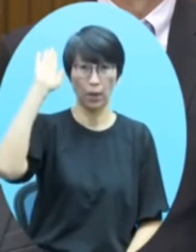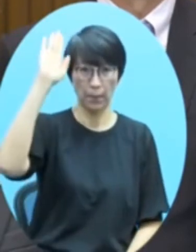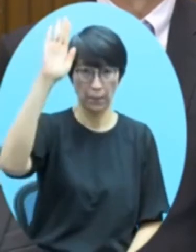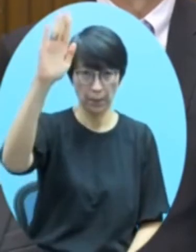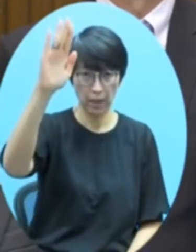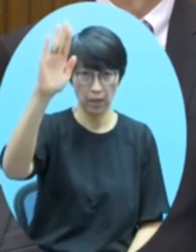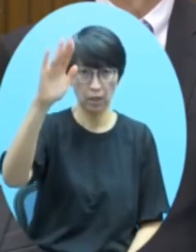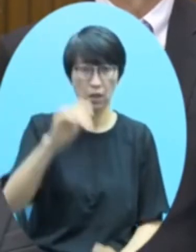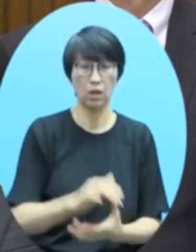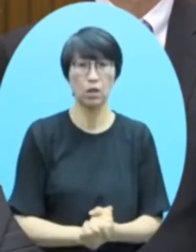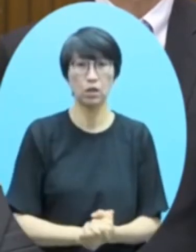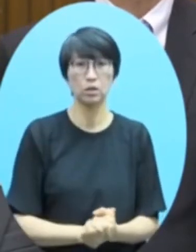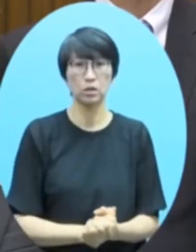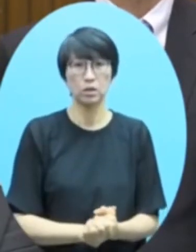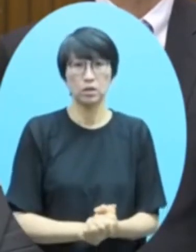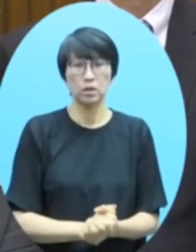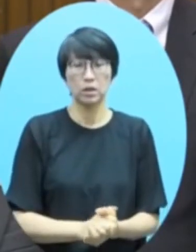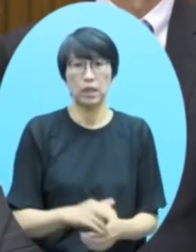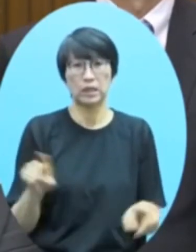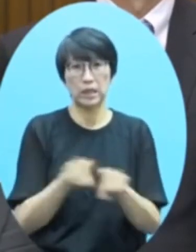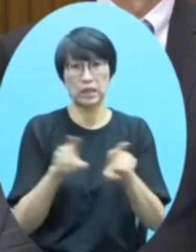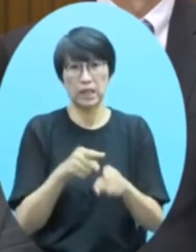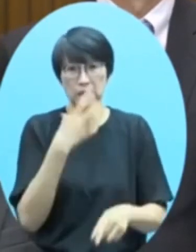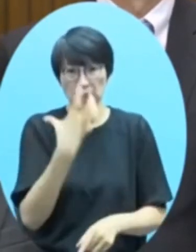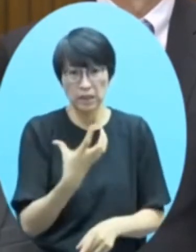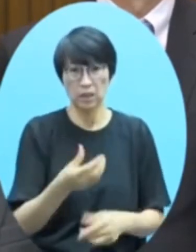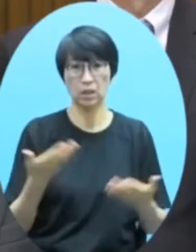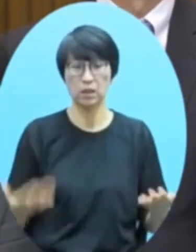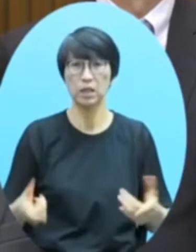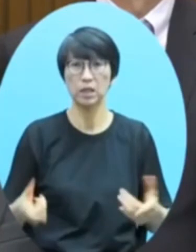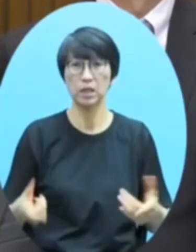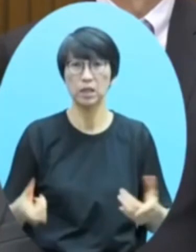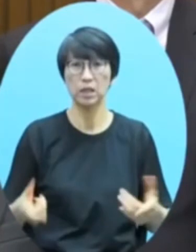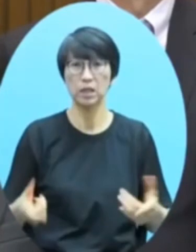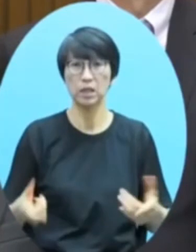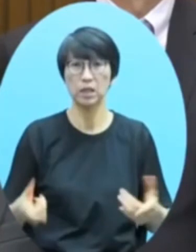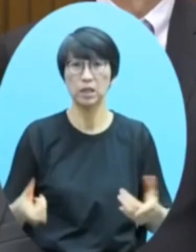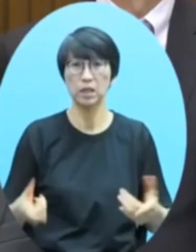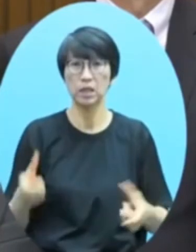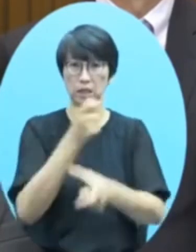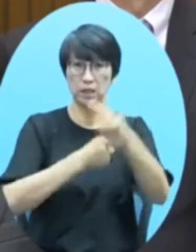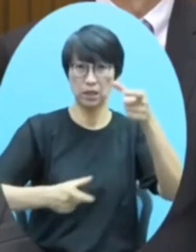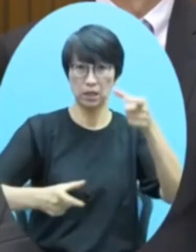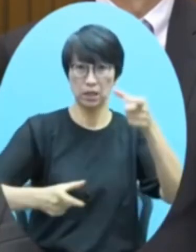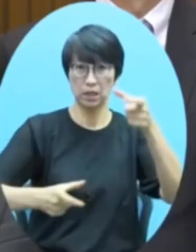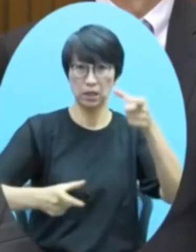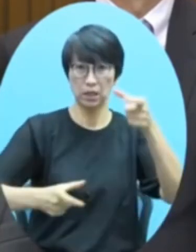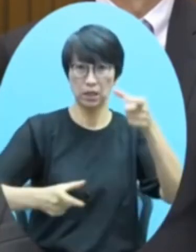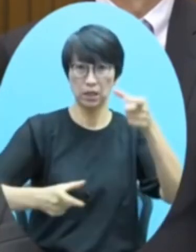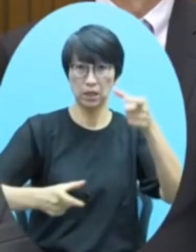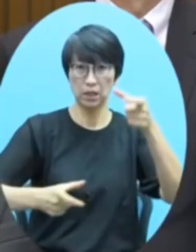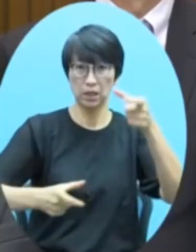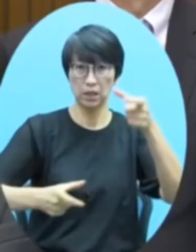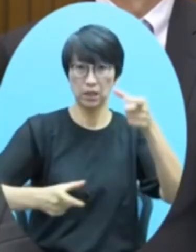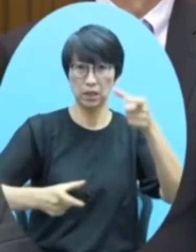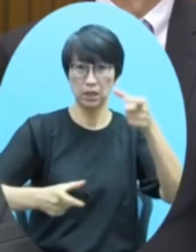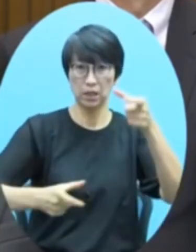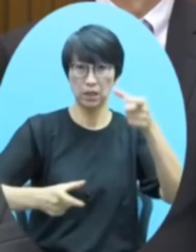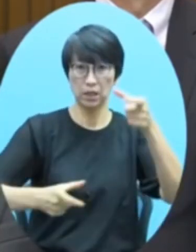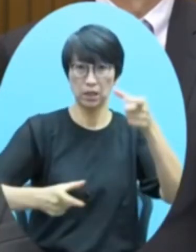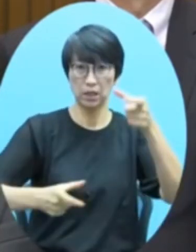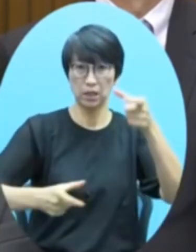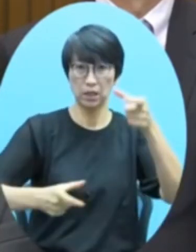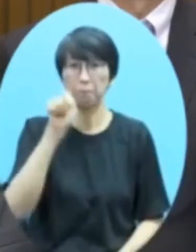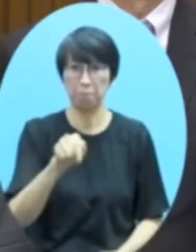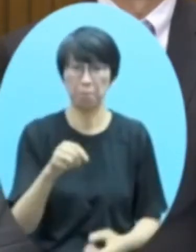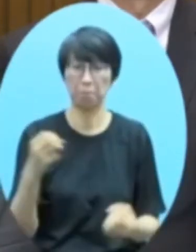作賭注，現在我們的經濟和民生已經出現了問